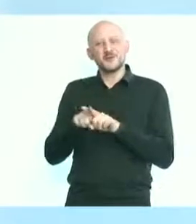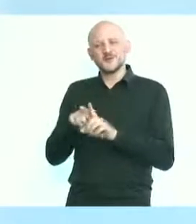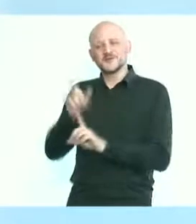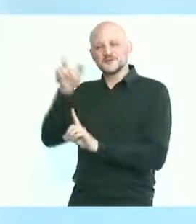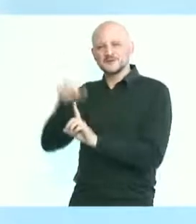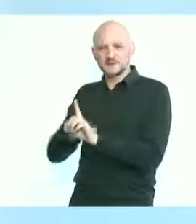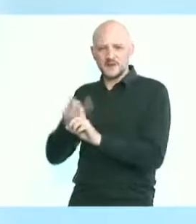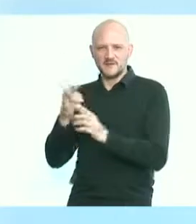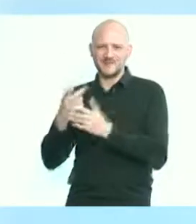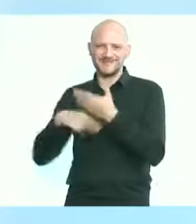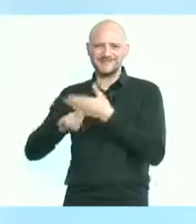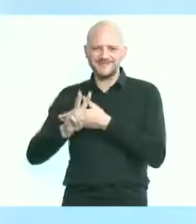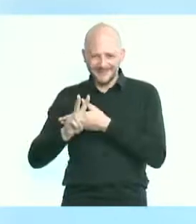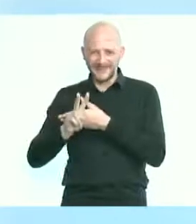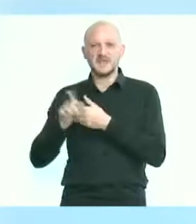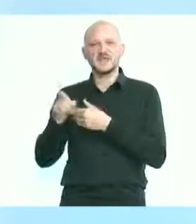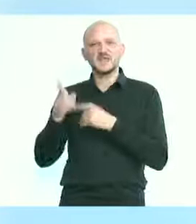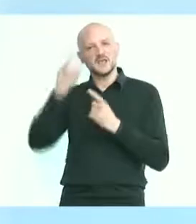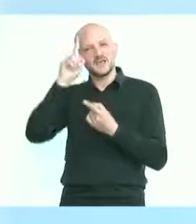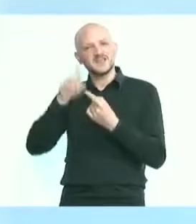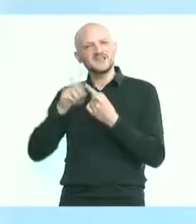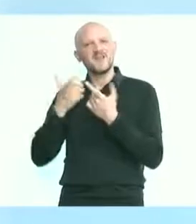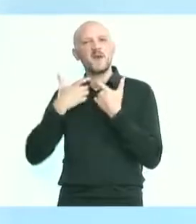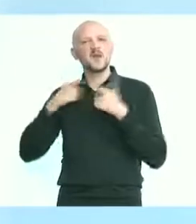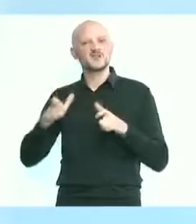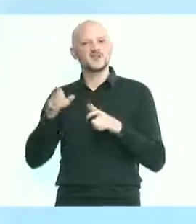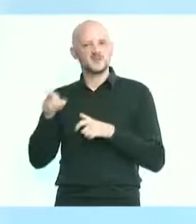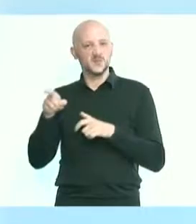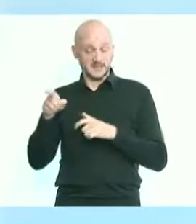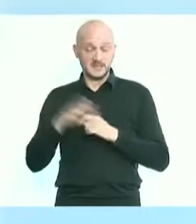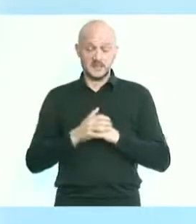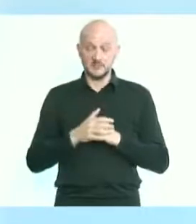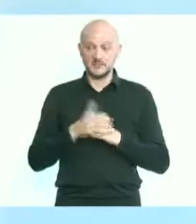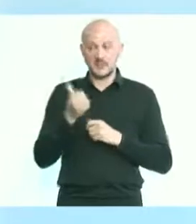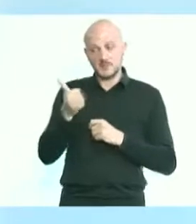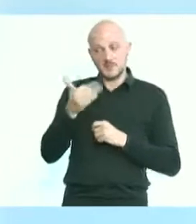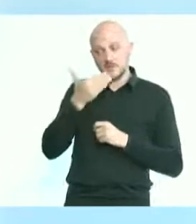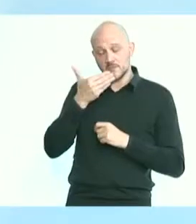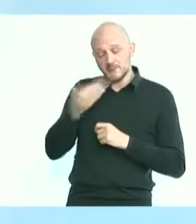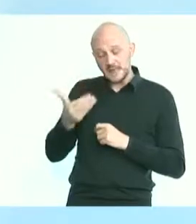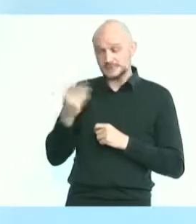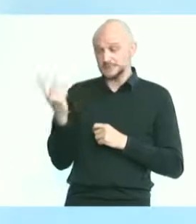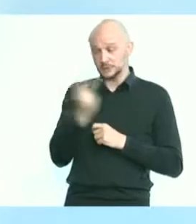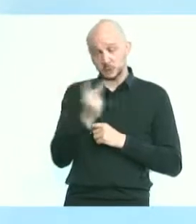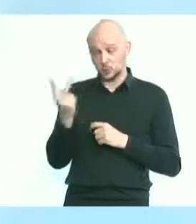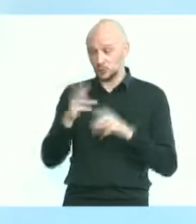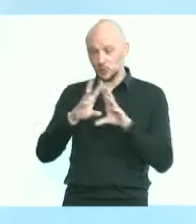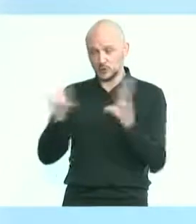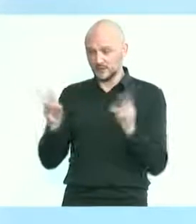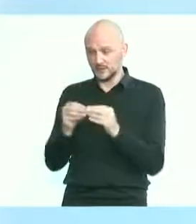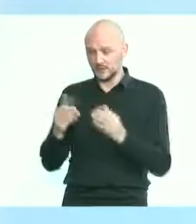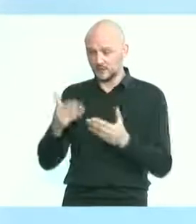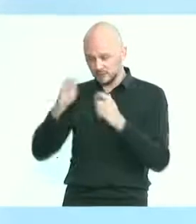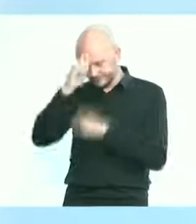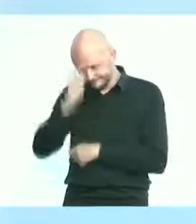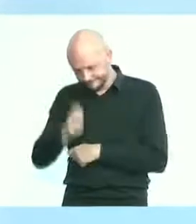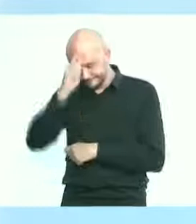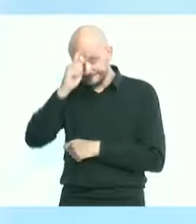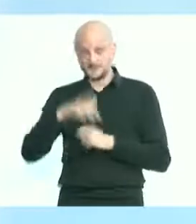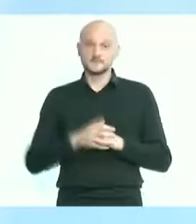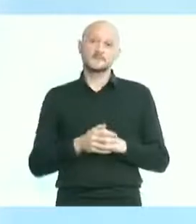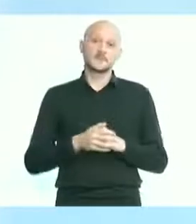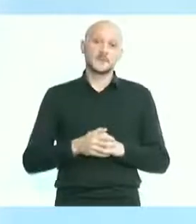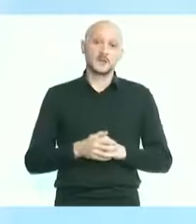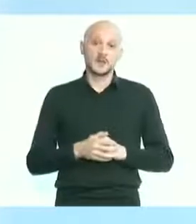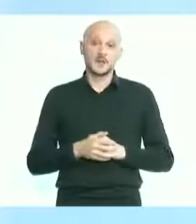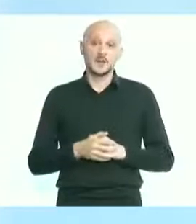l'accessibilité. Chère Carole Gachy, merci de votre implication et de vos équipes. Je tiens à les remercier également. Et puis, plusieurs villes déjà sont